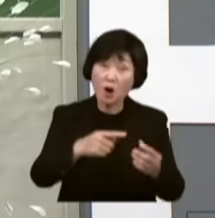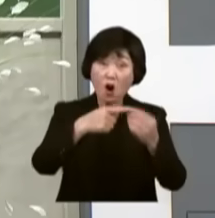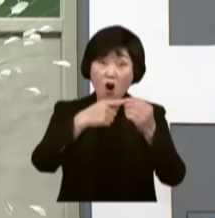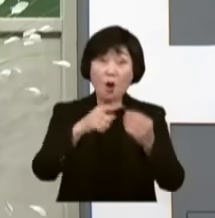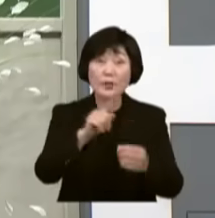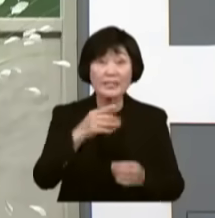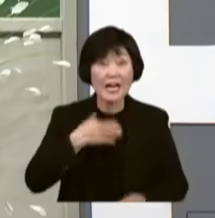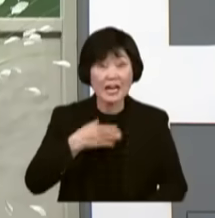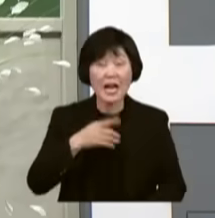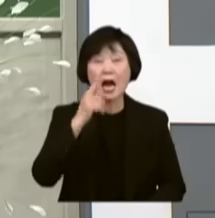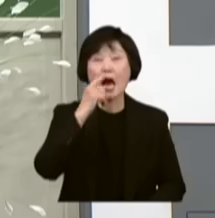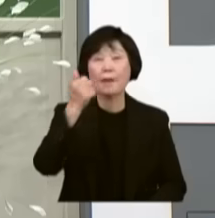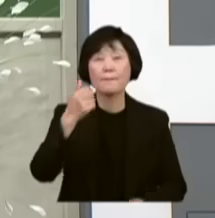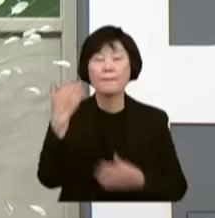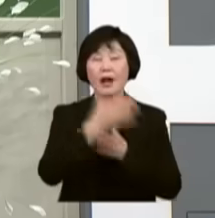건강이야.